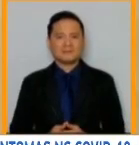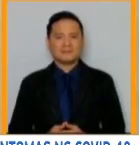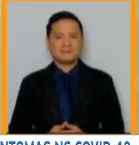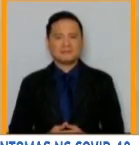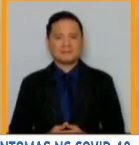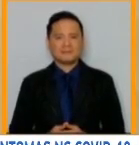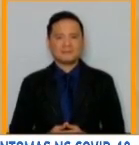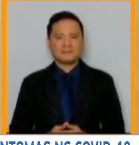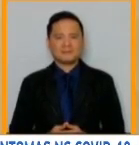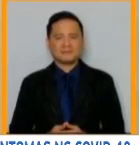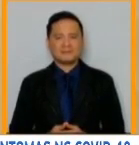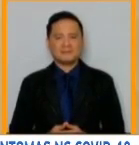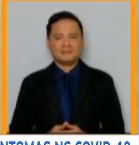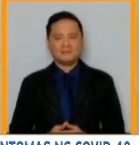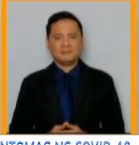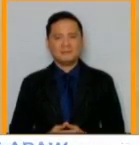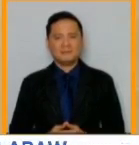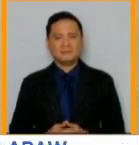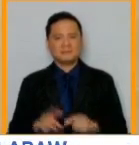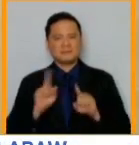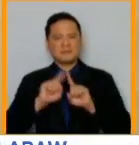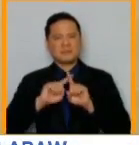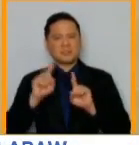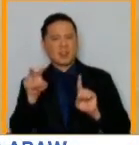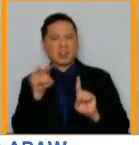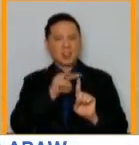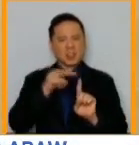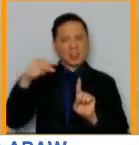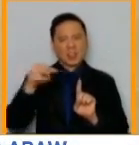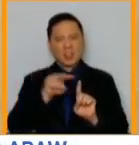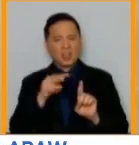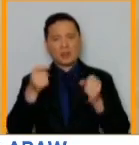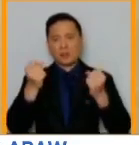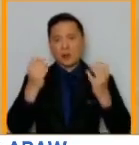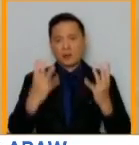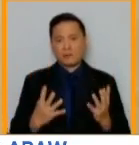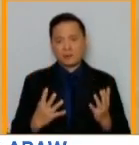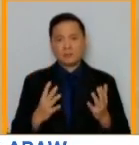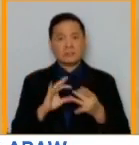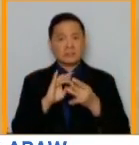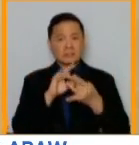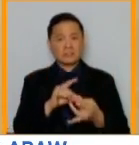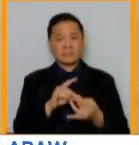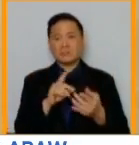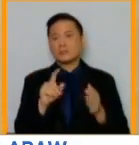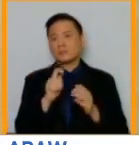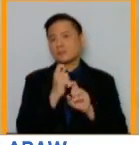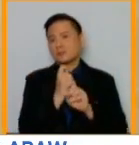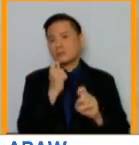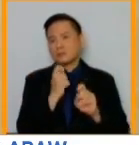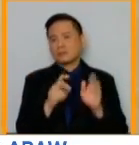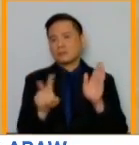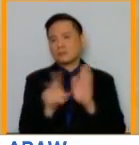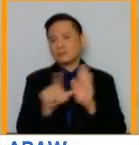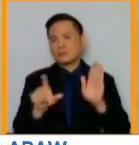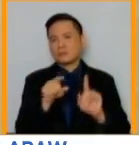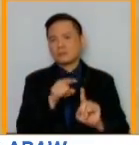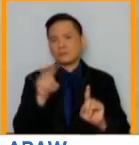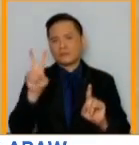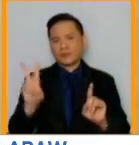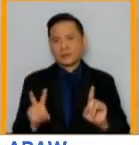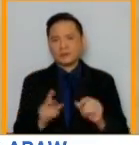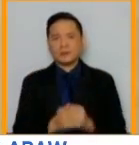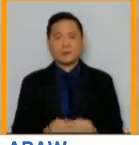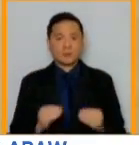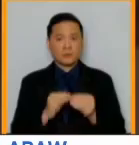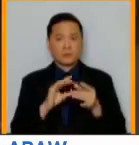Magkaiba ang opinyon ng ilang driver at pahinante kaugnay po sa muling pagpapatupad ng truck ban sa Valenzuela City. May unang balita si Korean